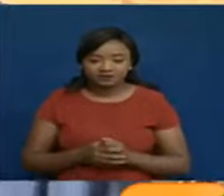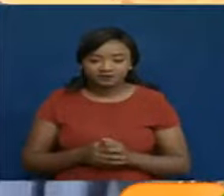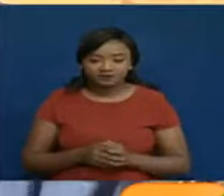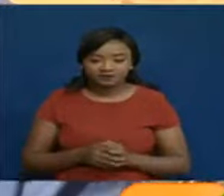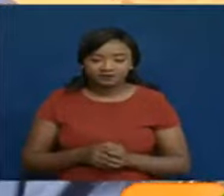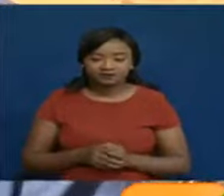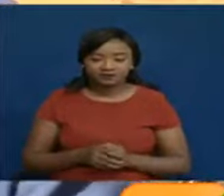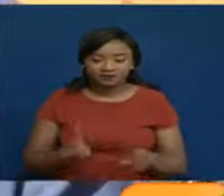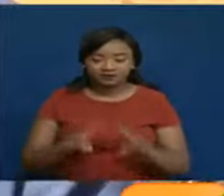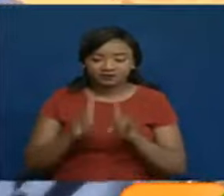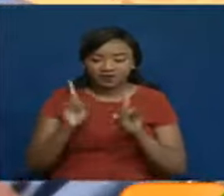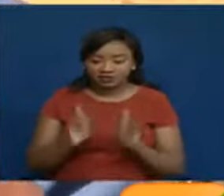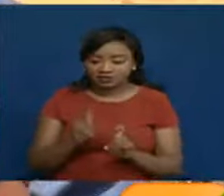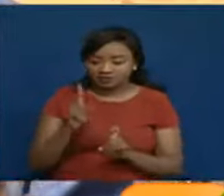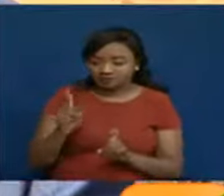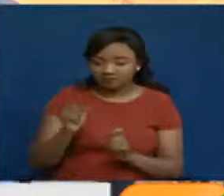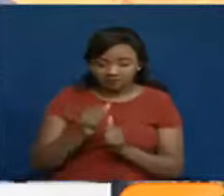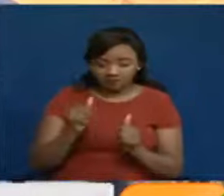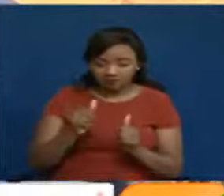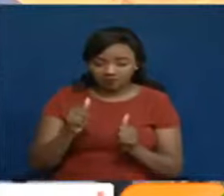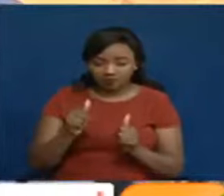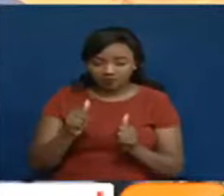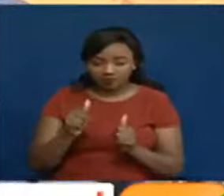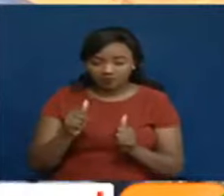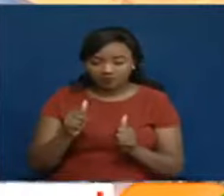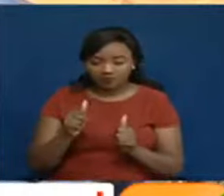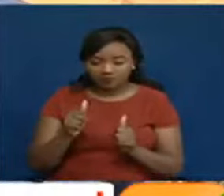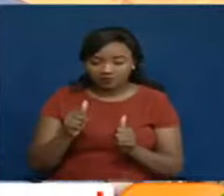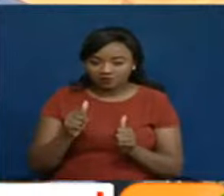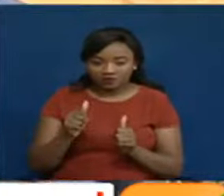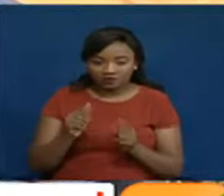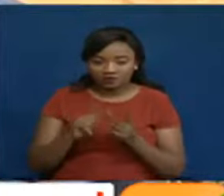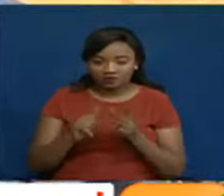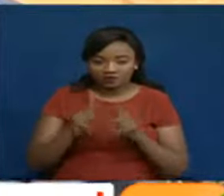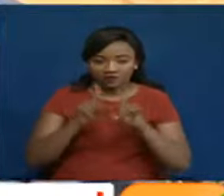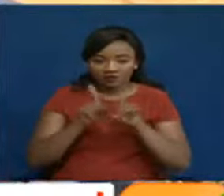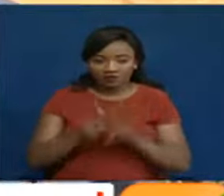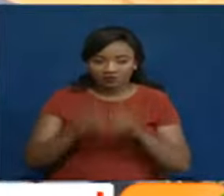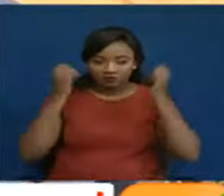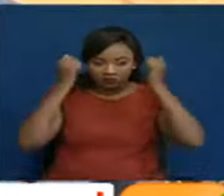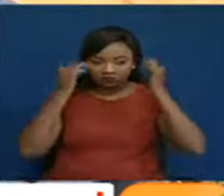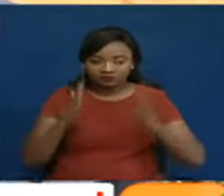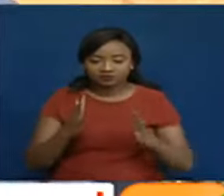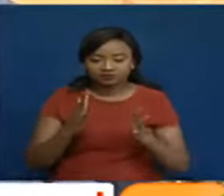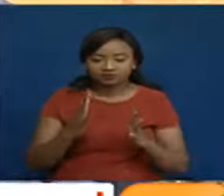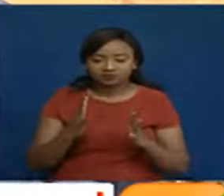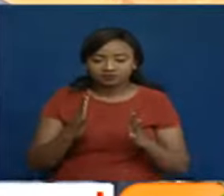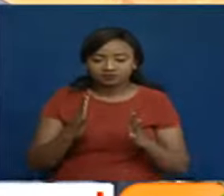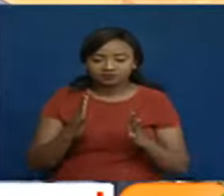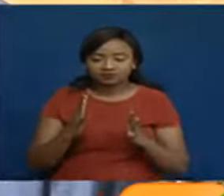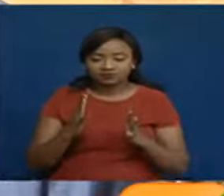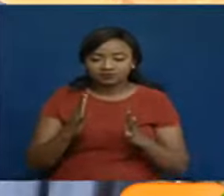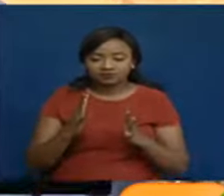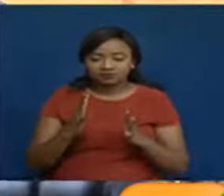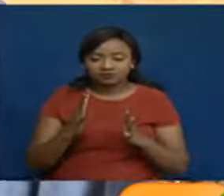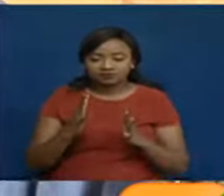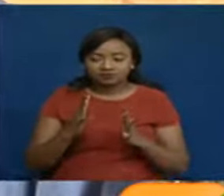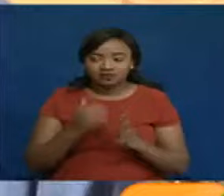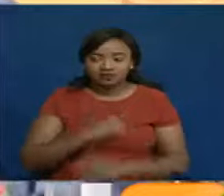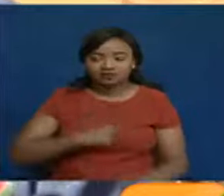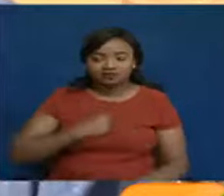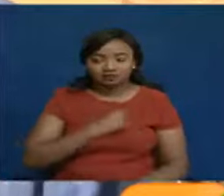leaked. The student also did not access the content of the phone, which is we are now analyzing. But we are